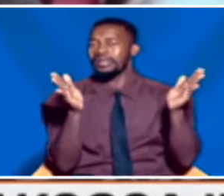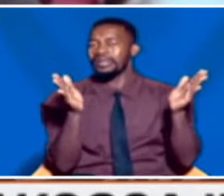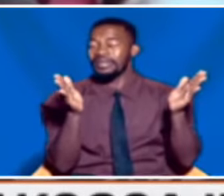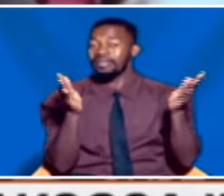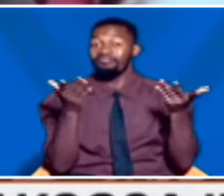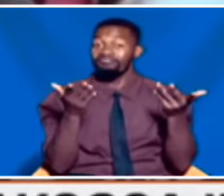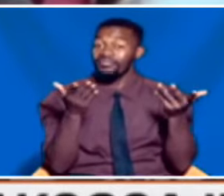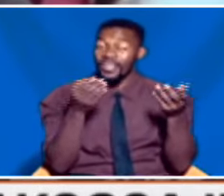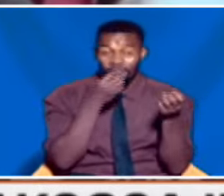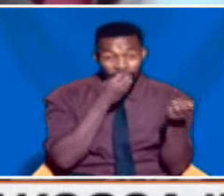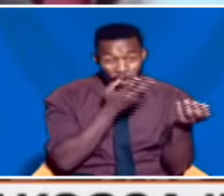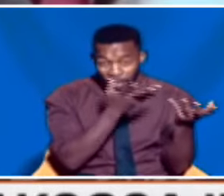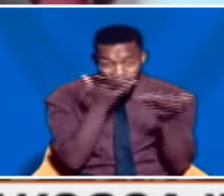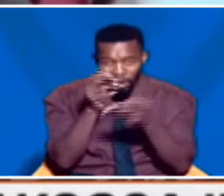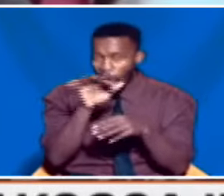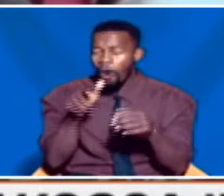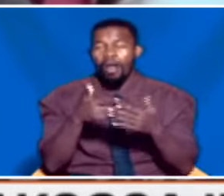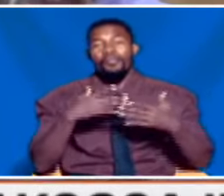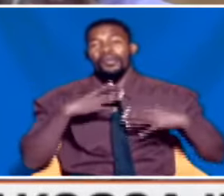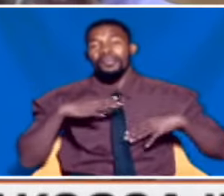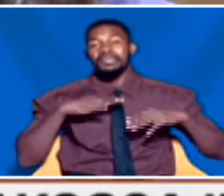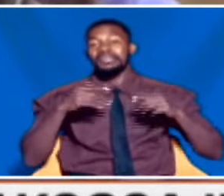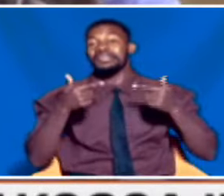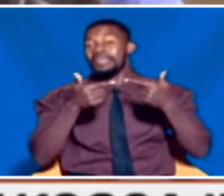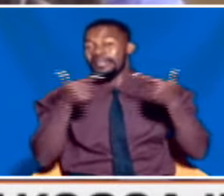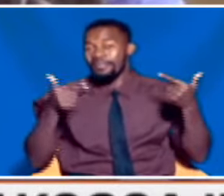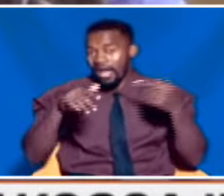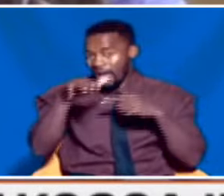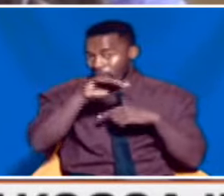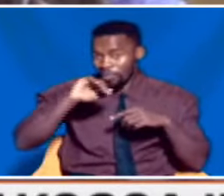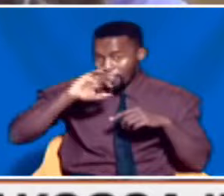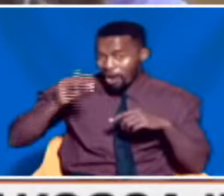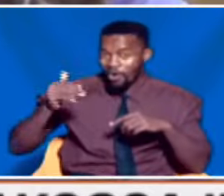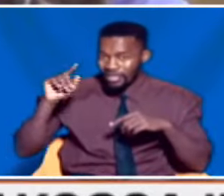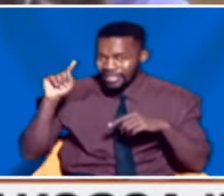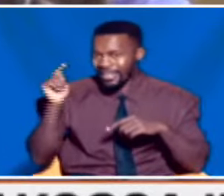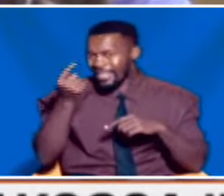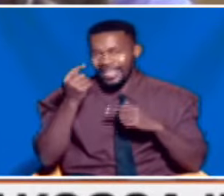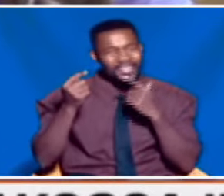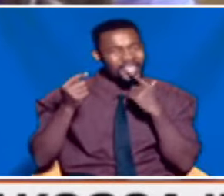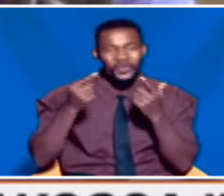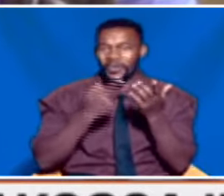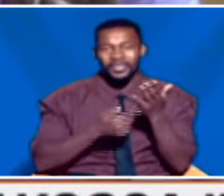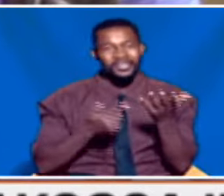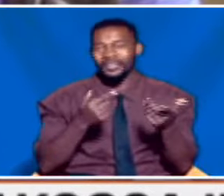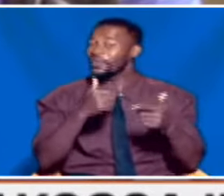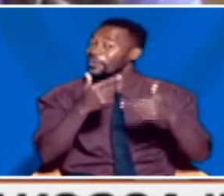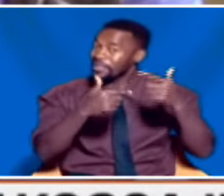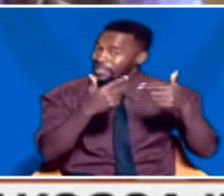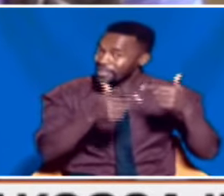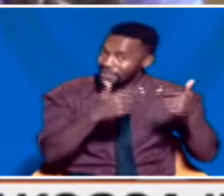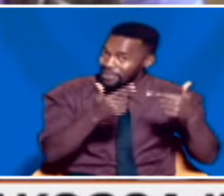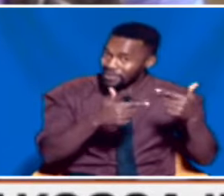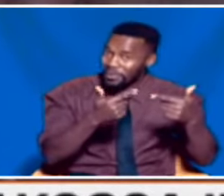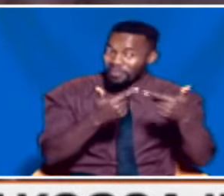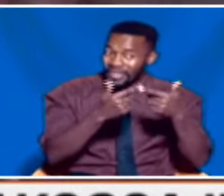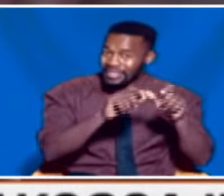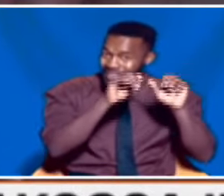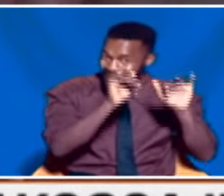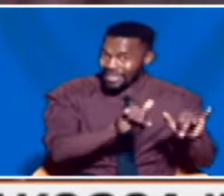hasa wanaotoka eneo la Mlima Kenya na wanaomrushia cheche za siasa, kuwa wafanye hivyo wakiwa katika maeneo